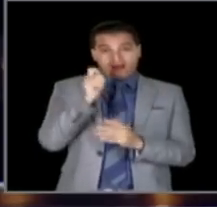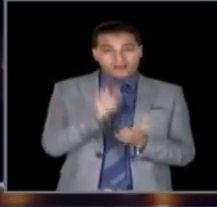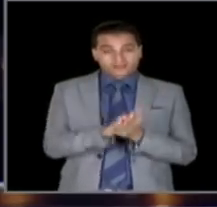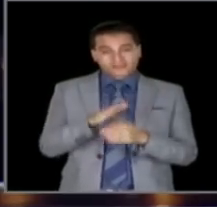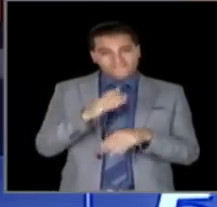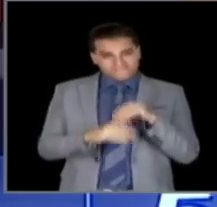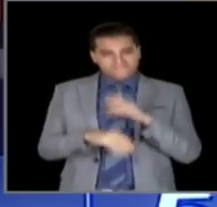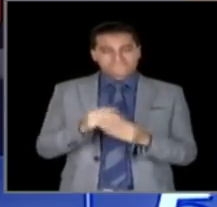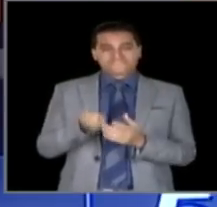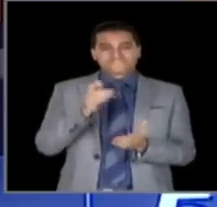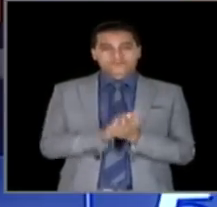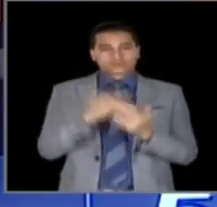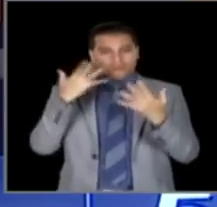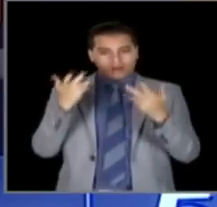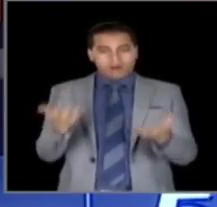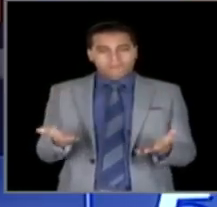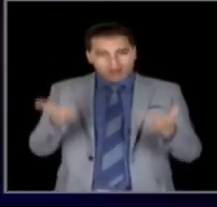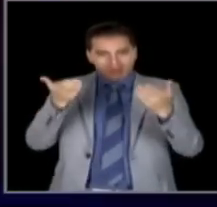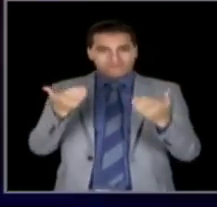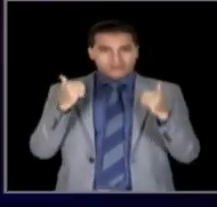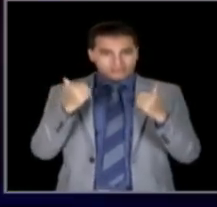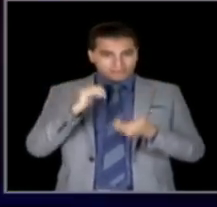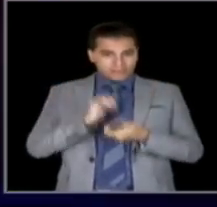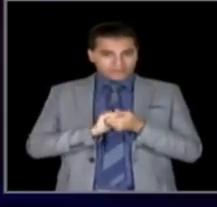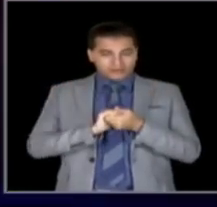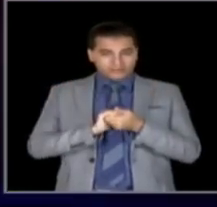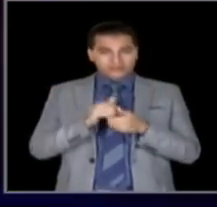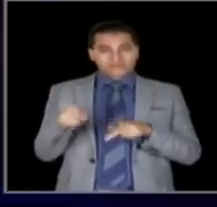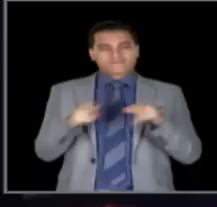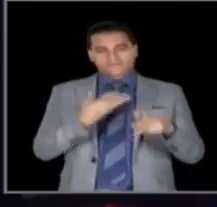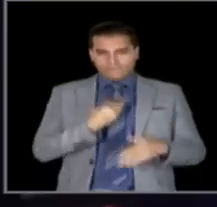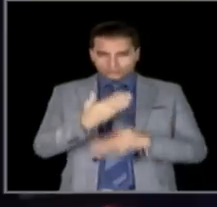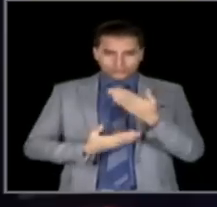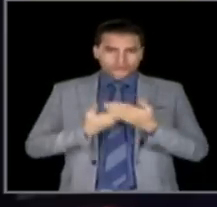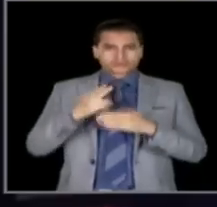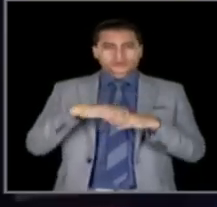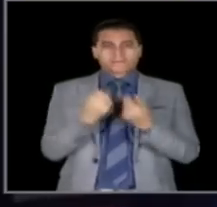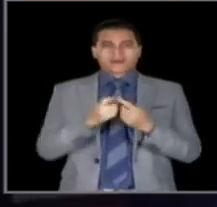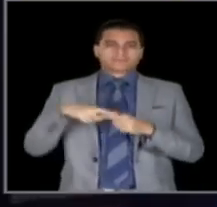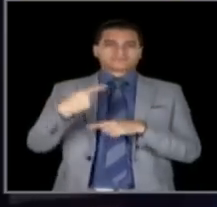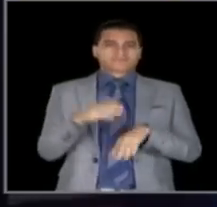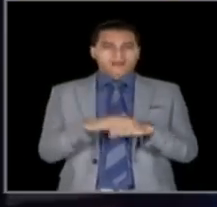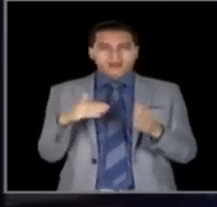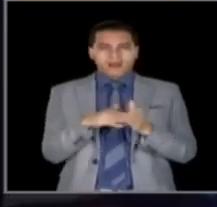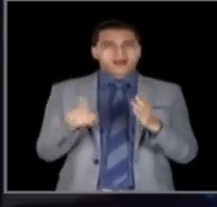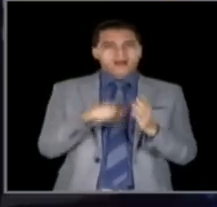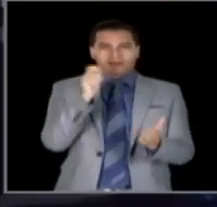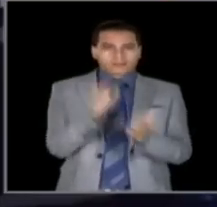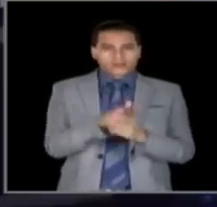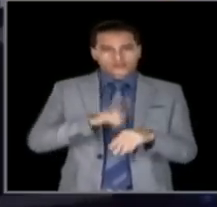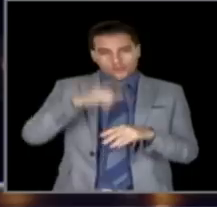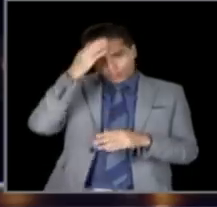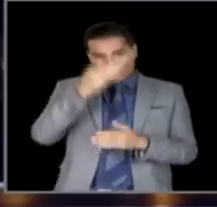أنتوا تحسنوا السكور. اتفقنا؟ هنخرج فاصل وهنرجع مرة تانية مع آخر فقرة، فقرة